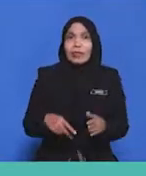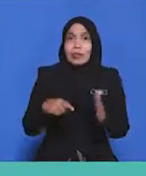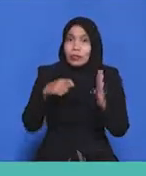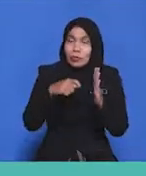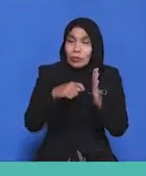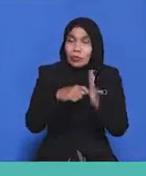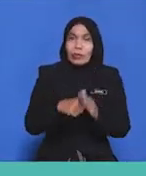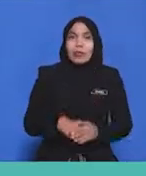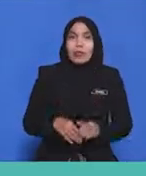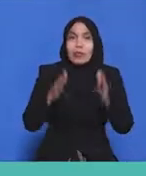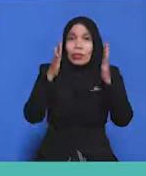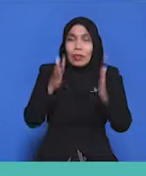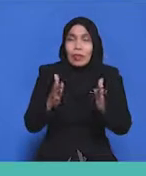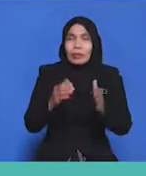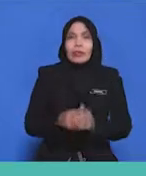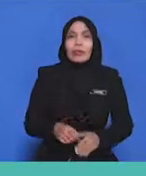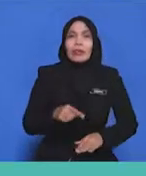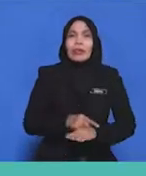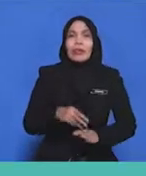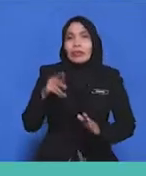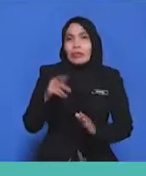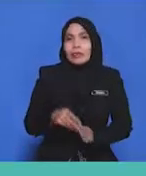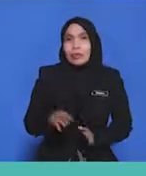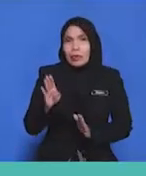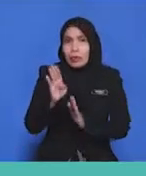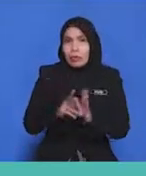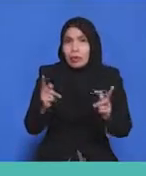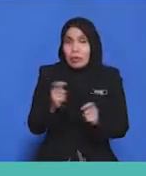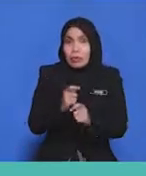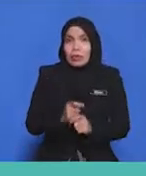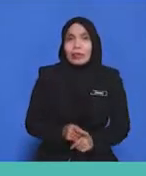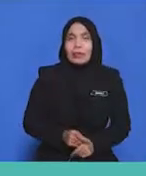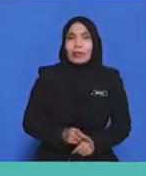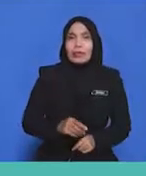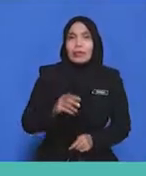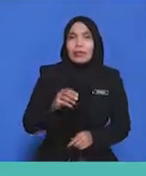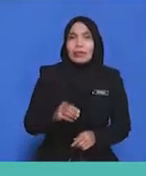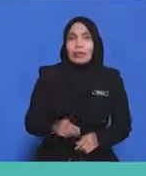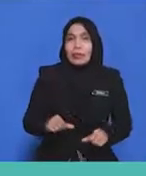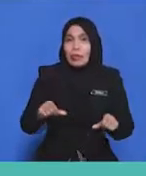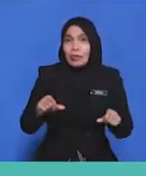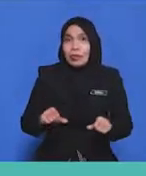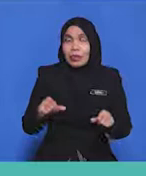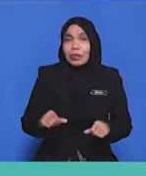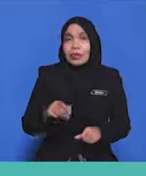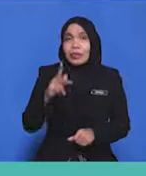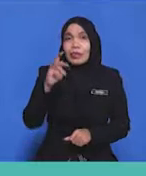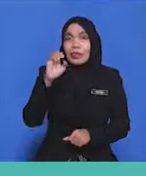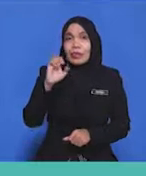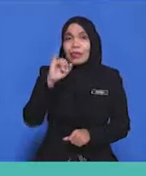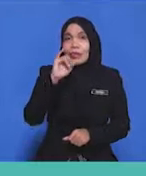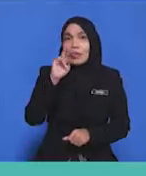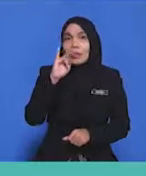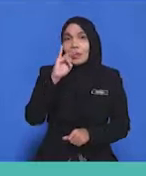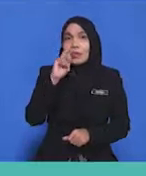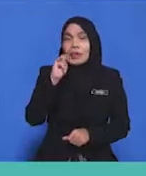ketika bertanding acara Kirin pada siri Piala Dunia Klasik UCI International Cycle Union